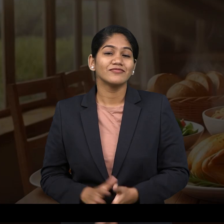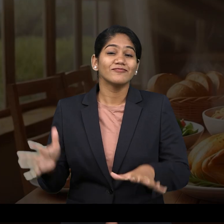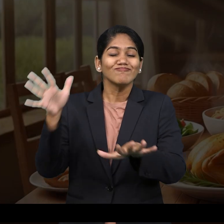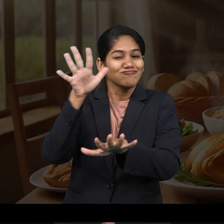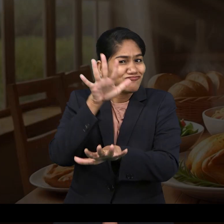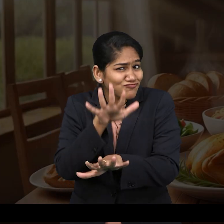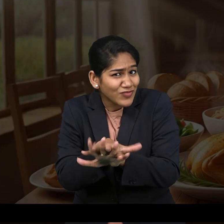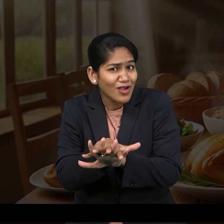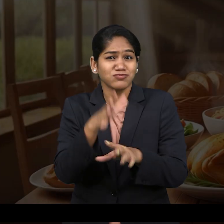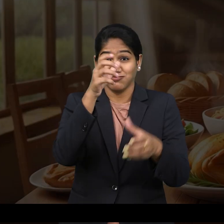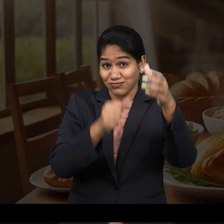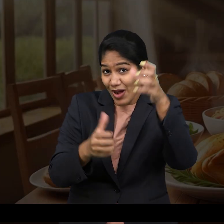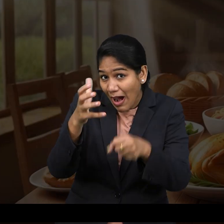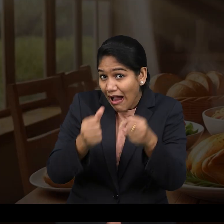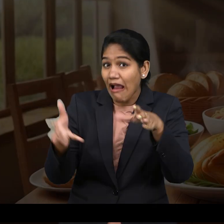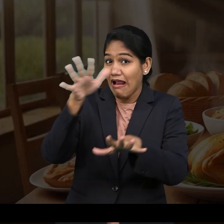పాలు,